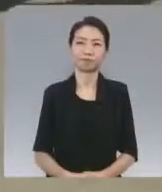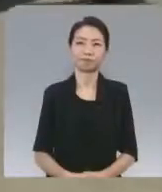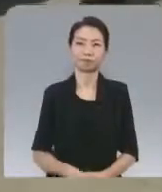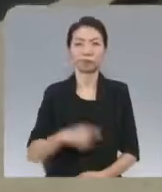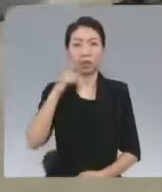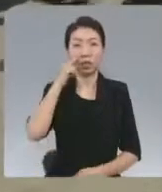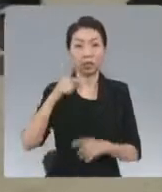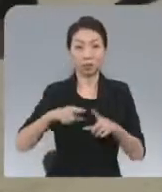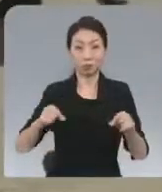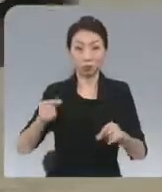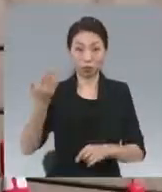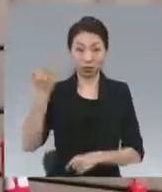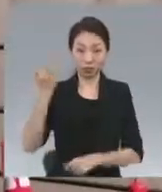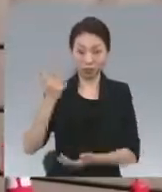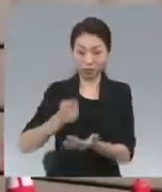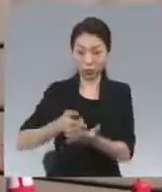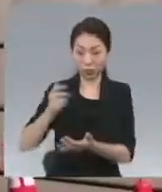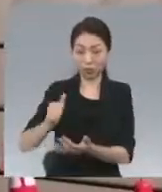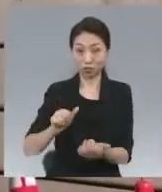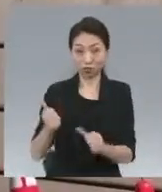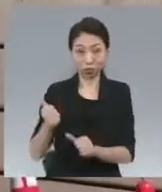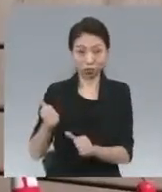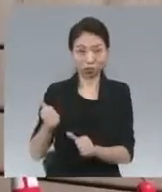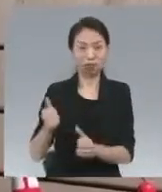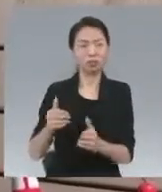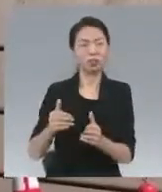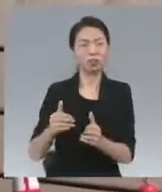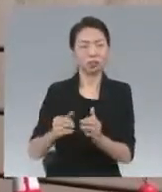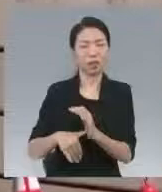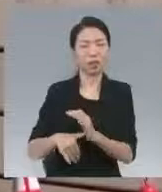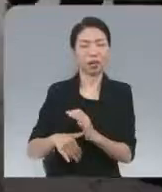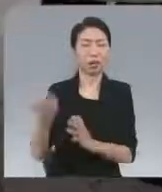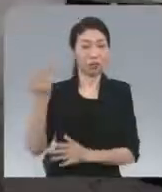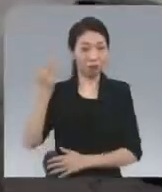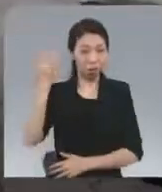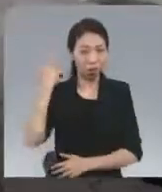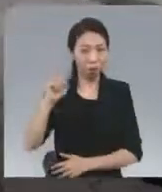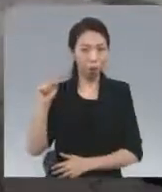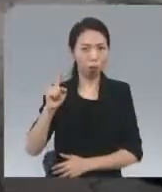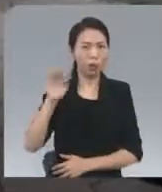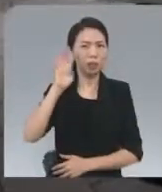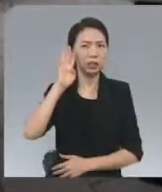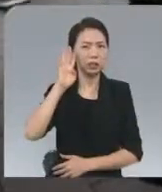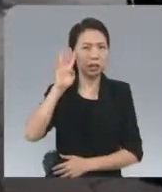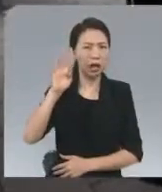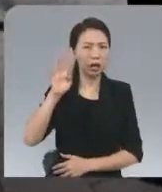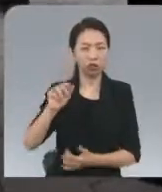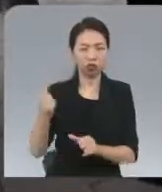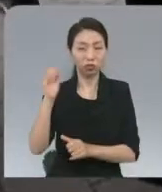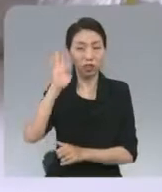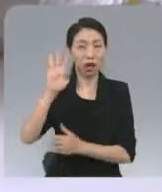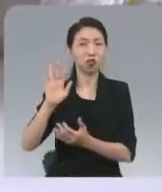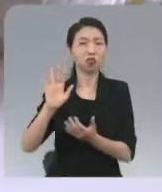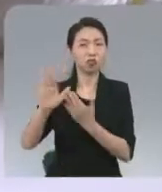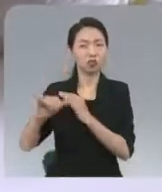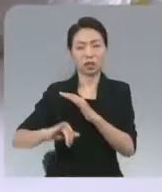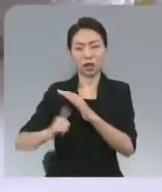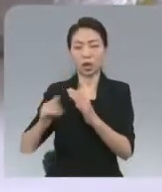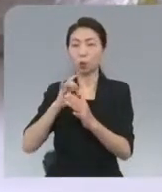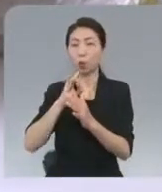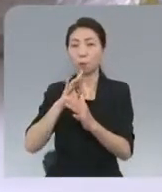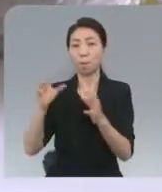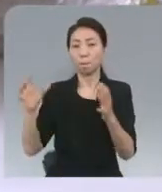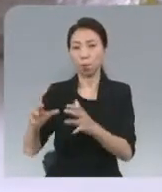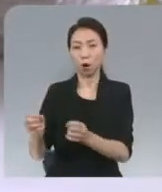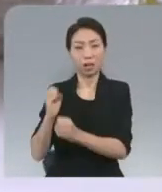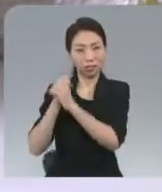em tự Thủ tướng Nhật Bản Abe Shinzo đã qua đời vào ngày mùng 8 tháng 7 sau khi bị tấn công bằng xuống Thông thường khi một cựu Thủ